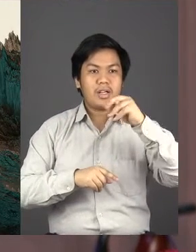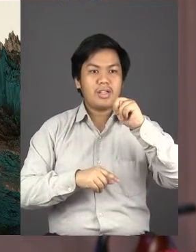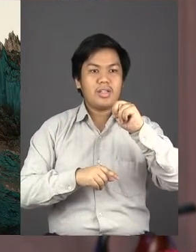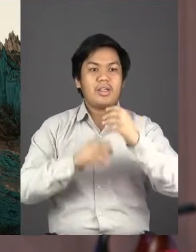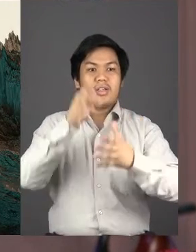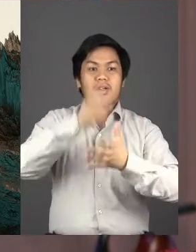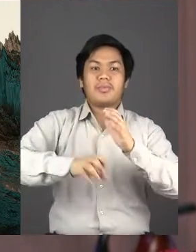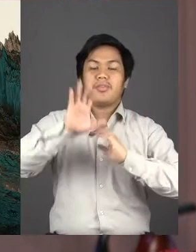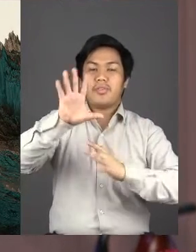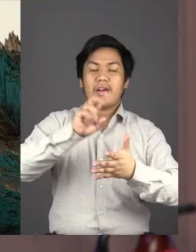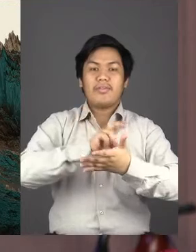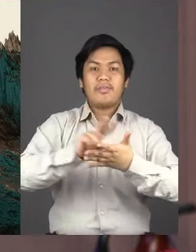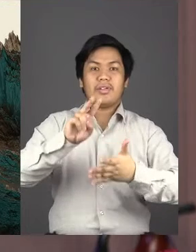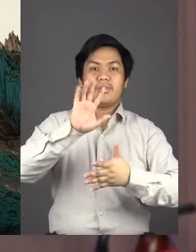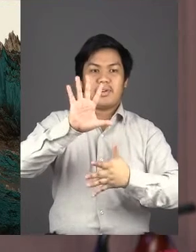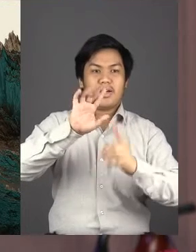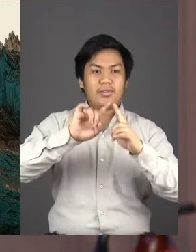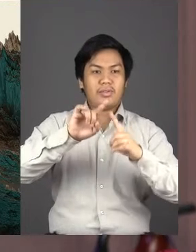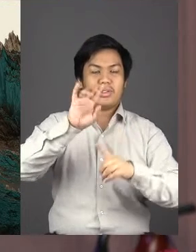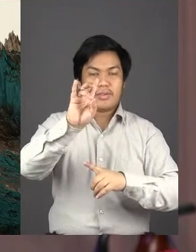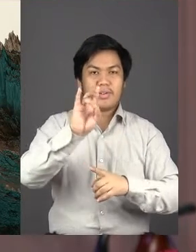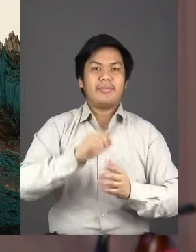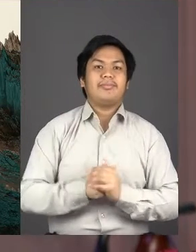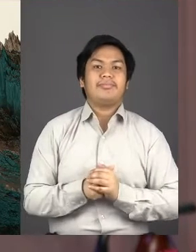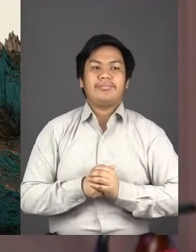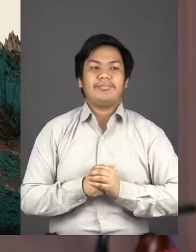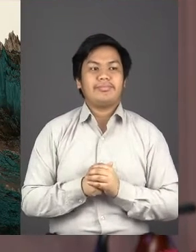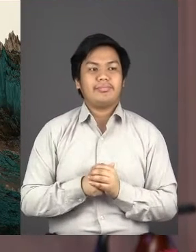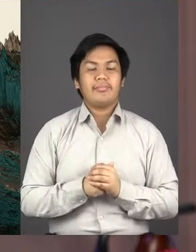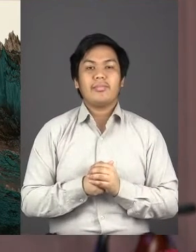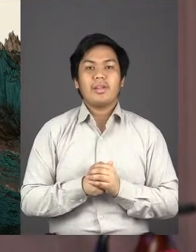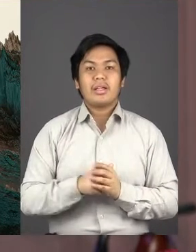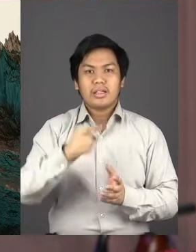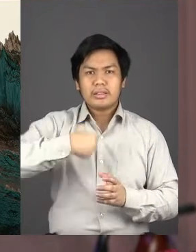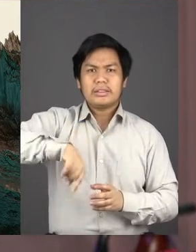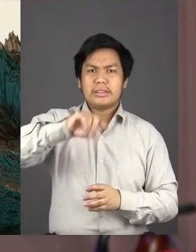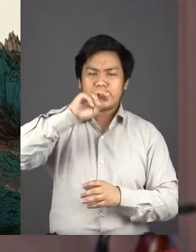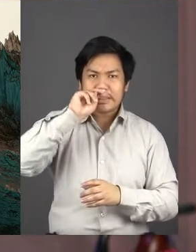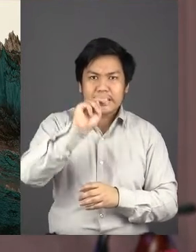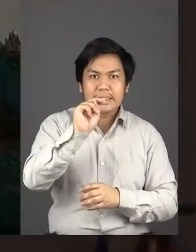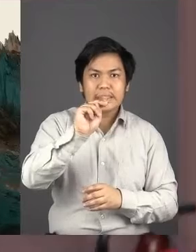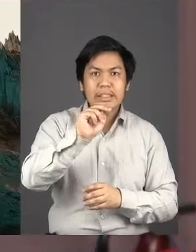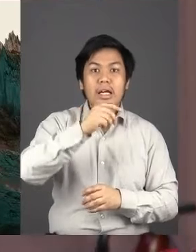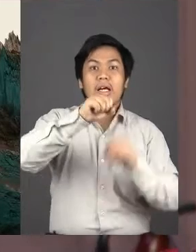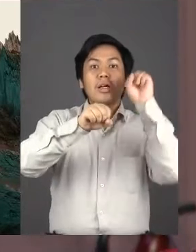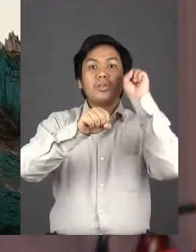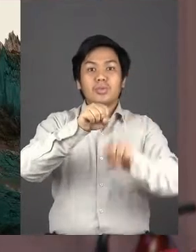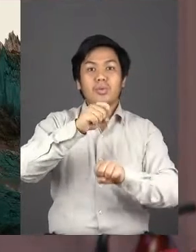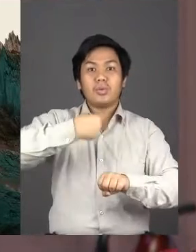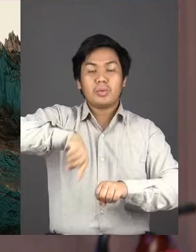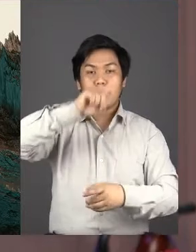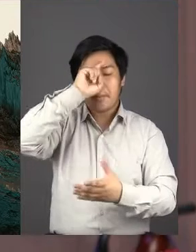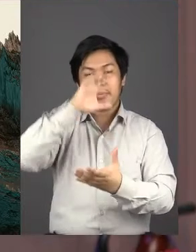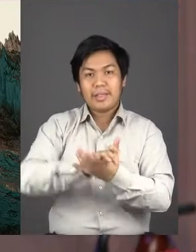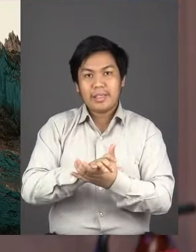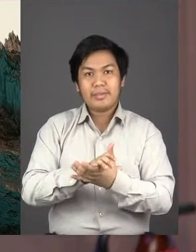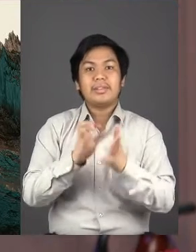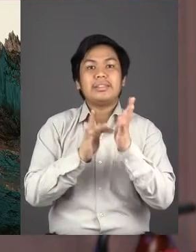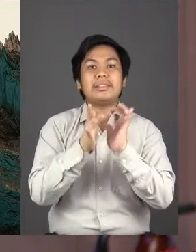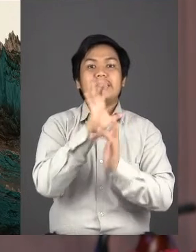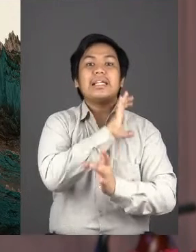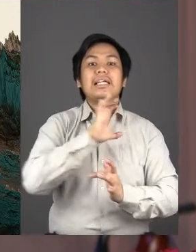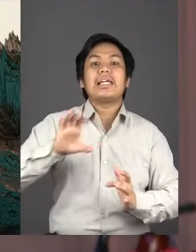po natin yung mga ibang verses na yun mamaya. Ito ay kailangan upang tayo na mga mananampalataya ni